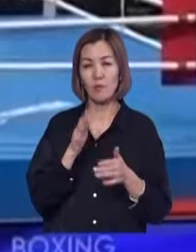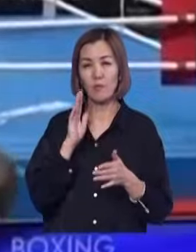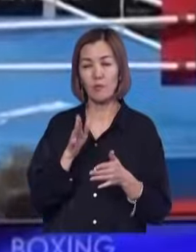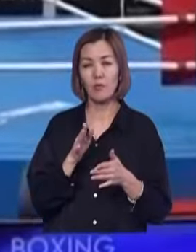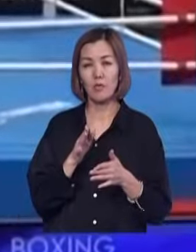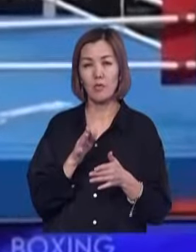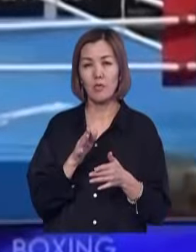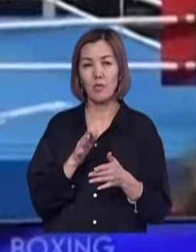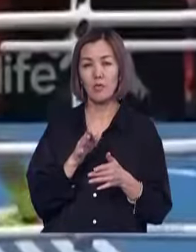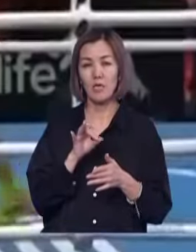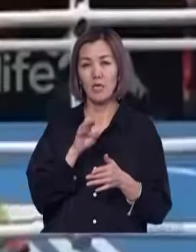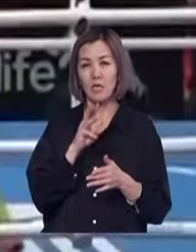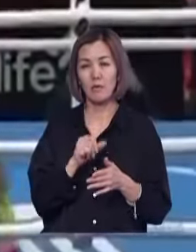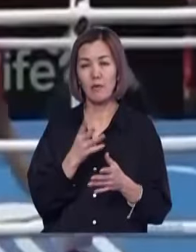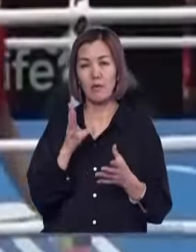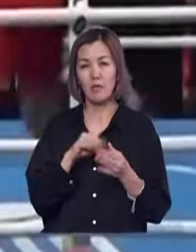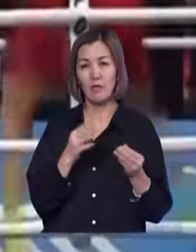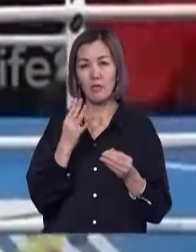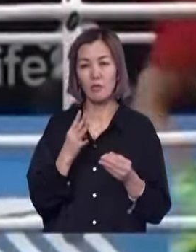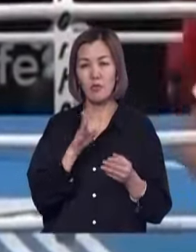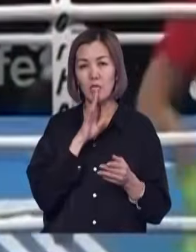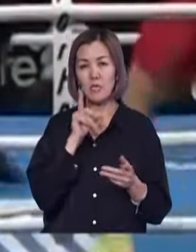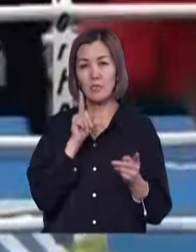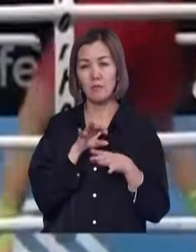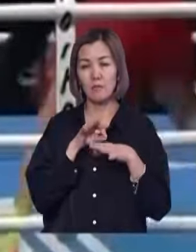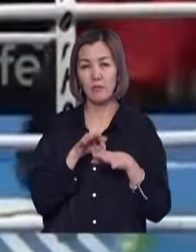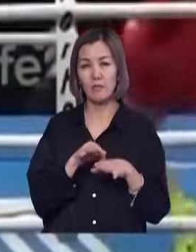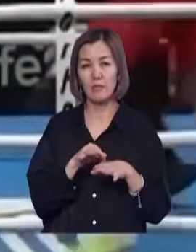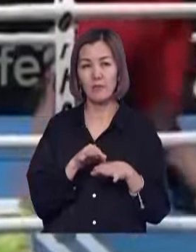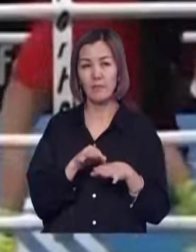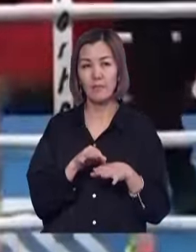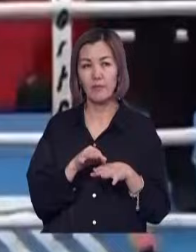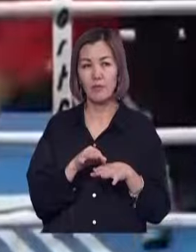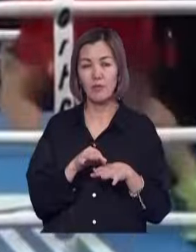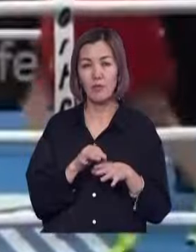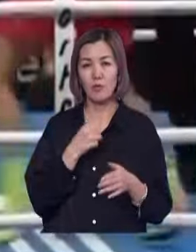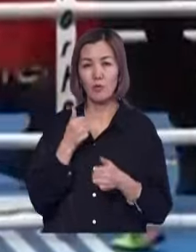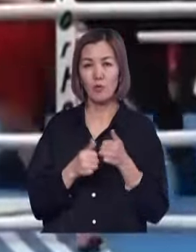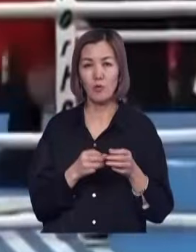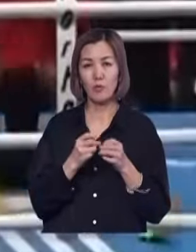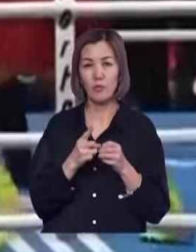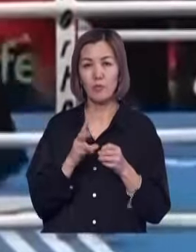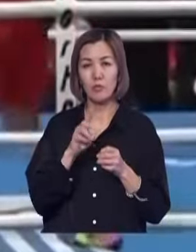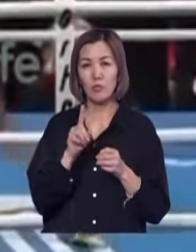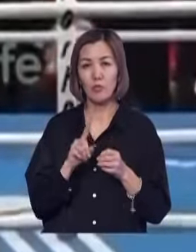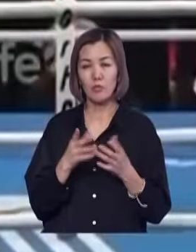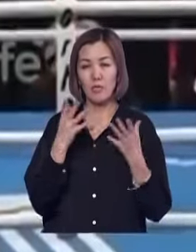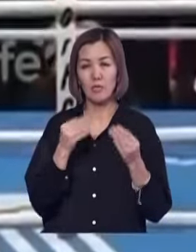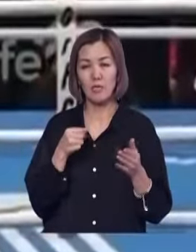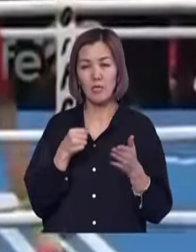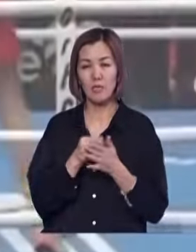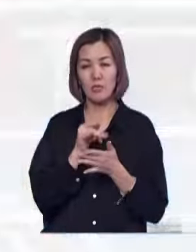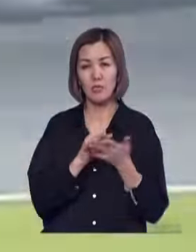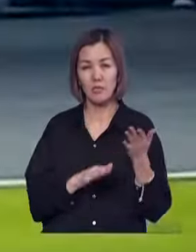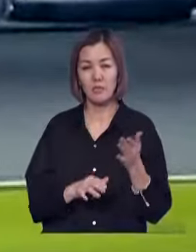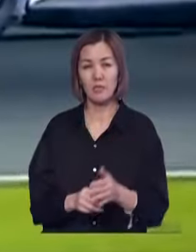Онда Римадан өзге тағы 4 қызымыз шаршы алаңға шығады. Буссо Арцицо қаласындағы турнир 11 наурызға дейін жалғасады.